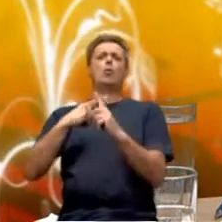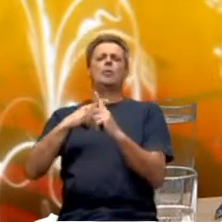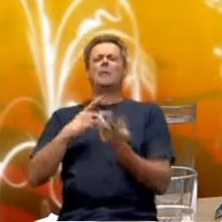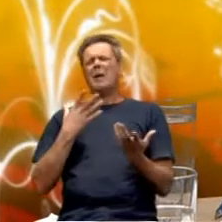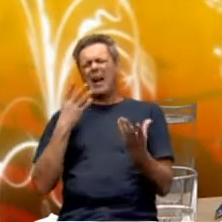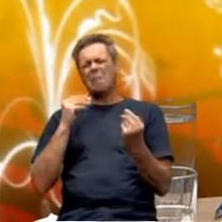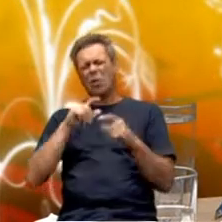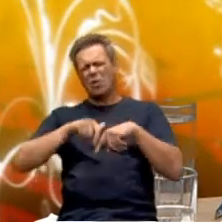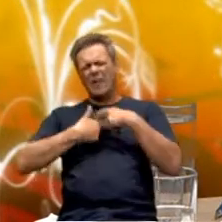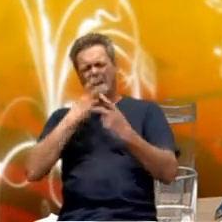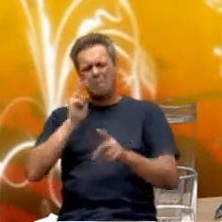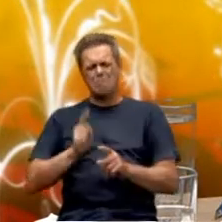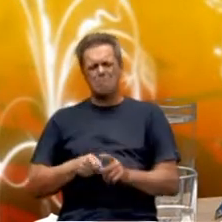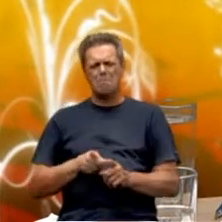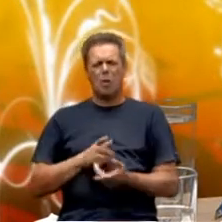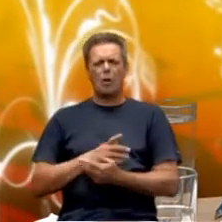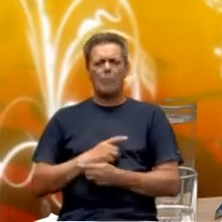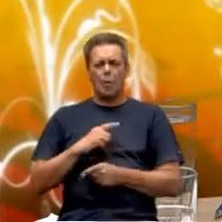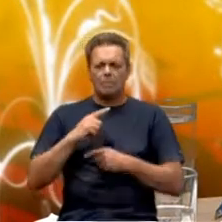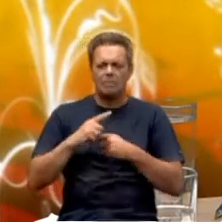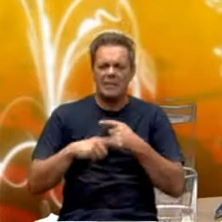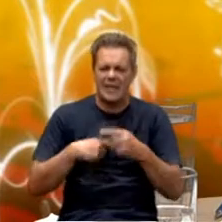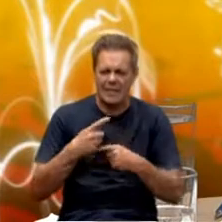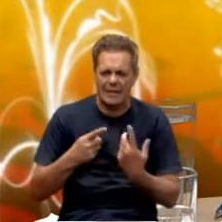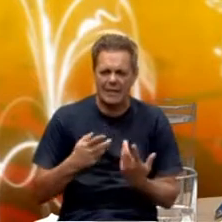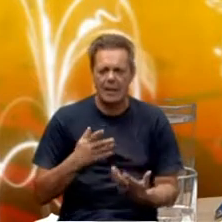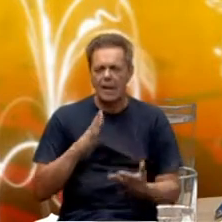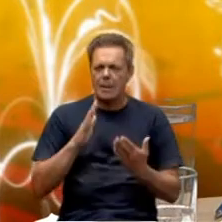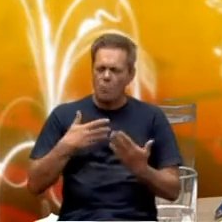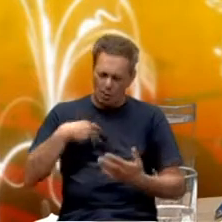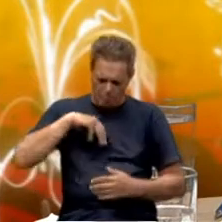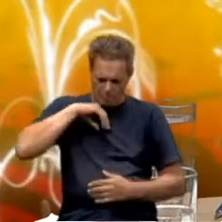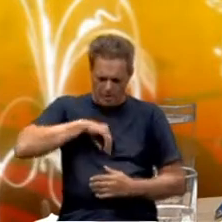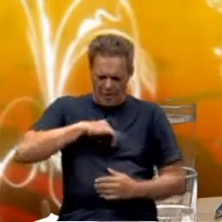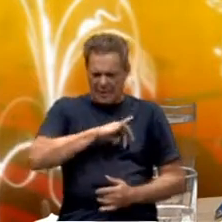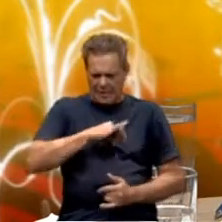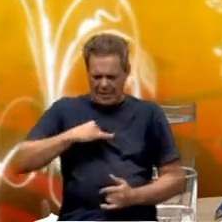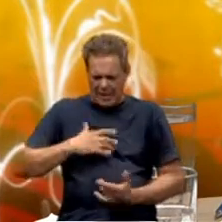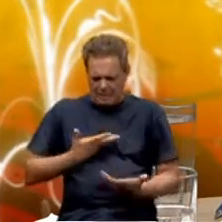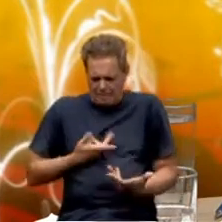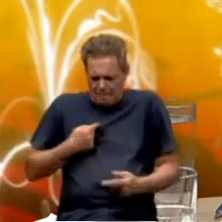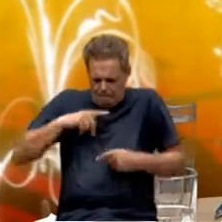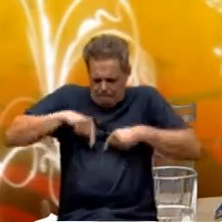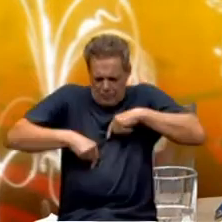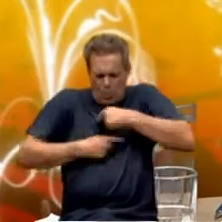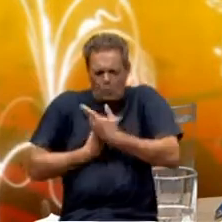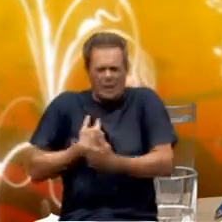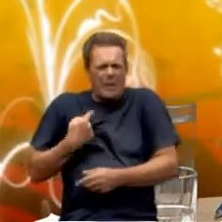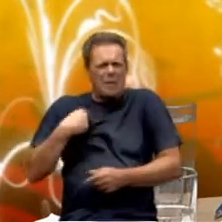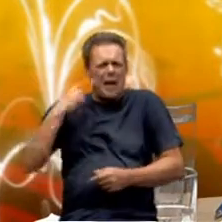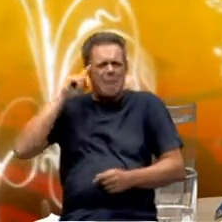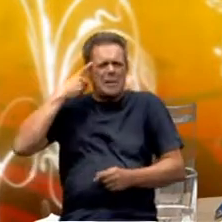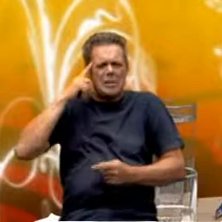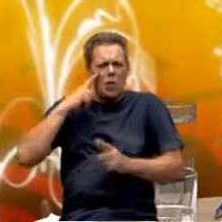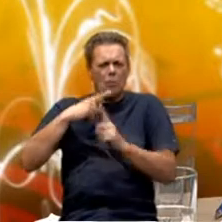trebamo, hoće da me slijediti, puno stvari treba unutra utkati da bi ja misla pozitivno.